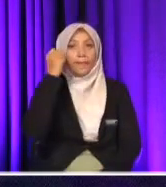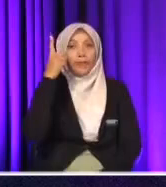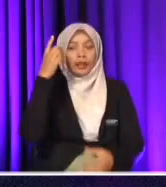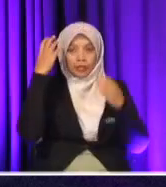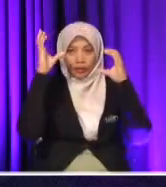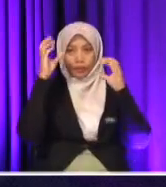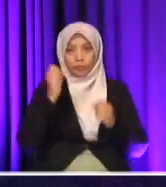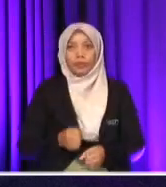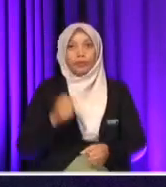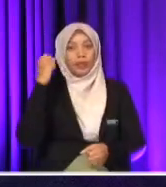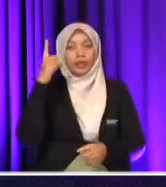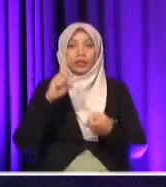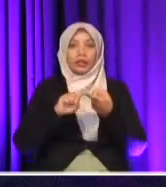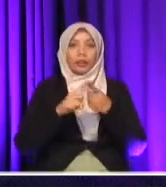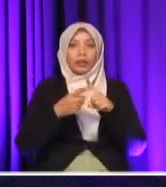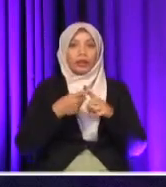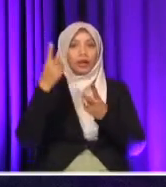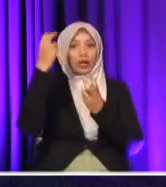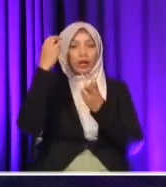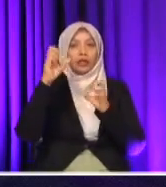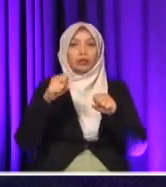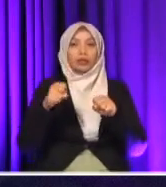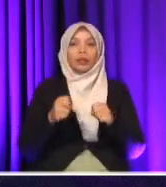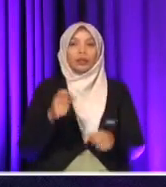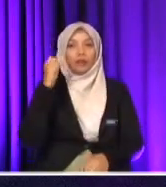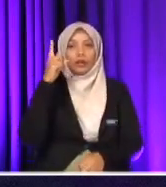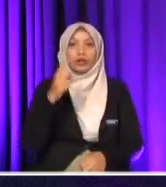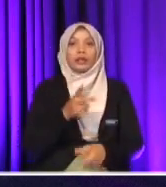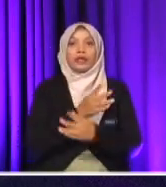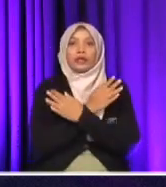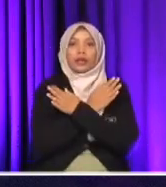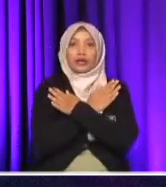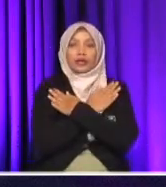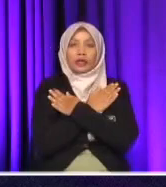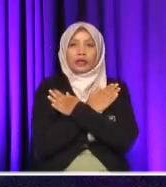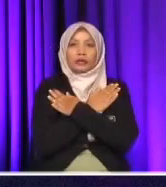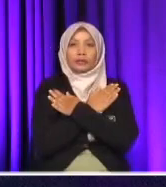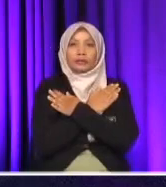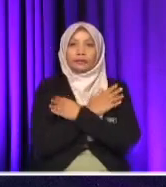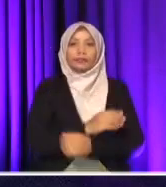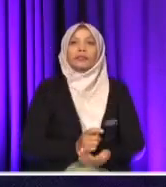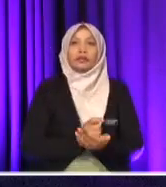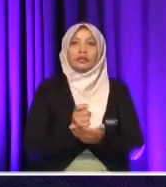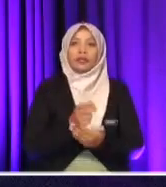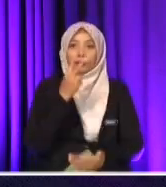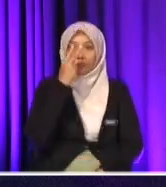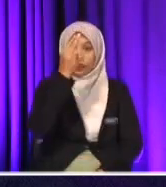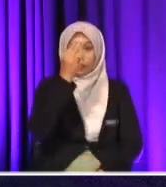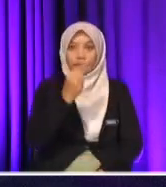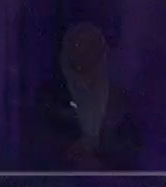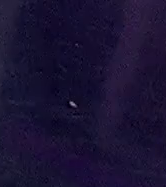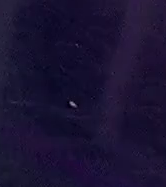tak kawan-kawan? Harap-harap boleh faham. Kita rehat seketika, kita kembali selepas ini. Teruskan menonton Didik TV